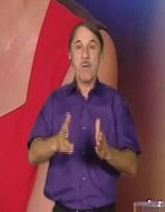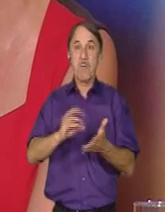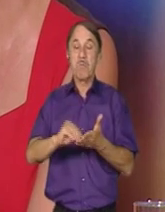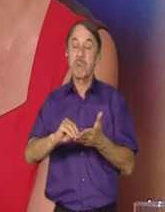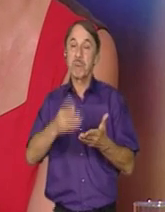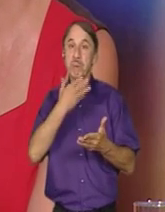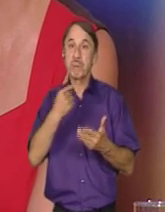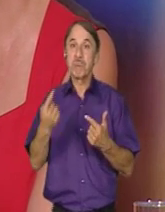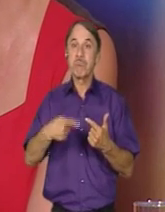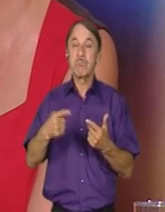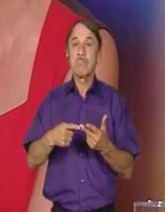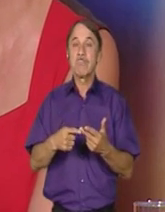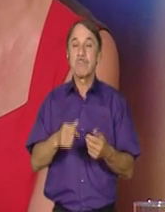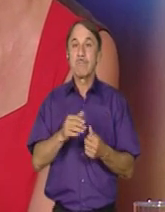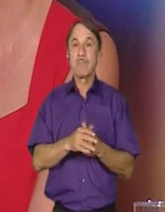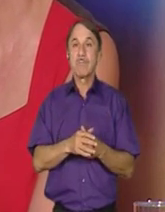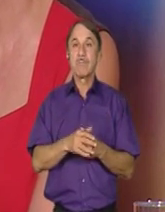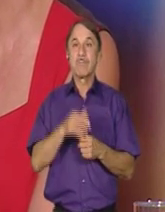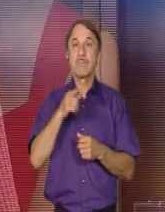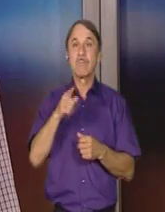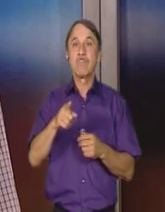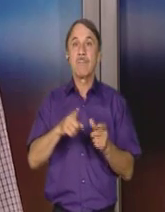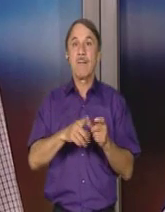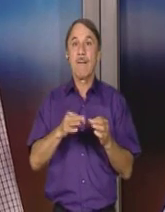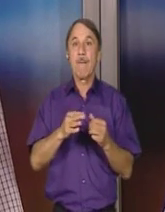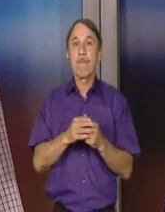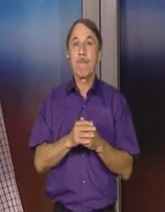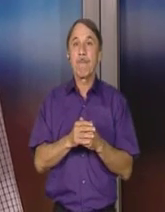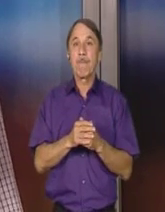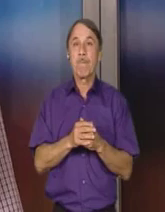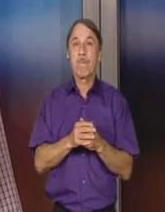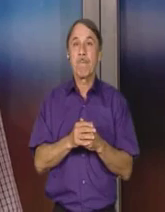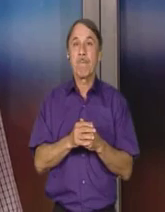najlepša ljubavna pesma u srpskom narodu,